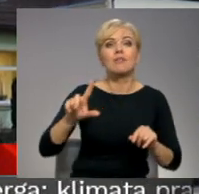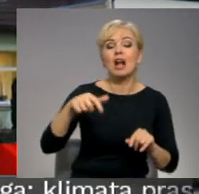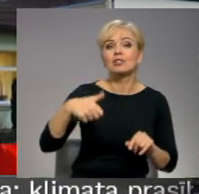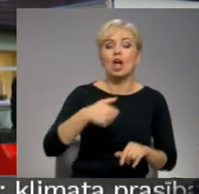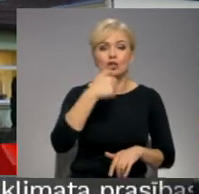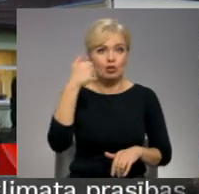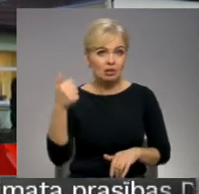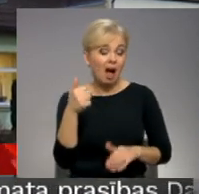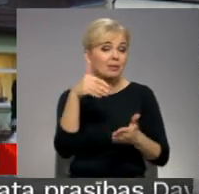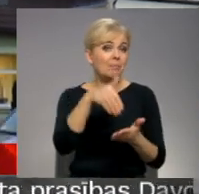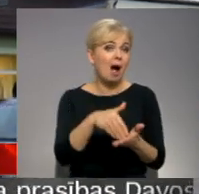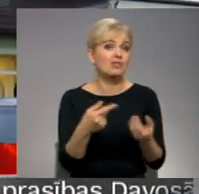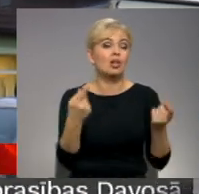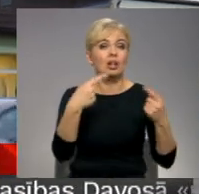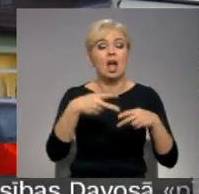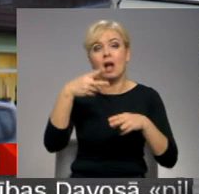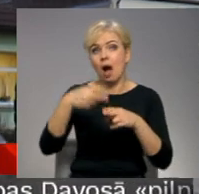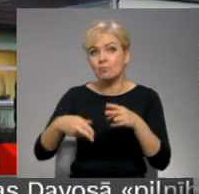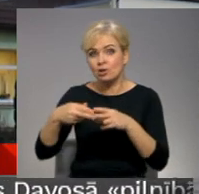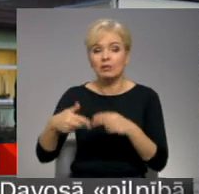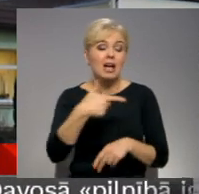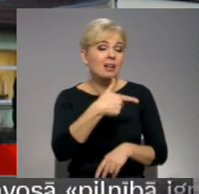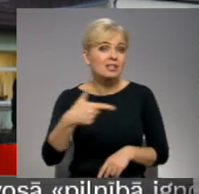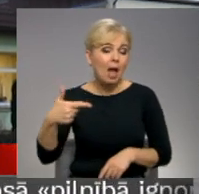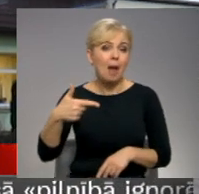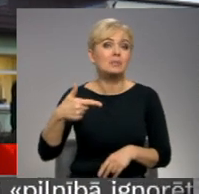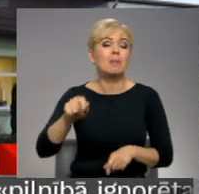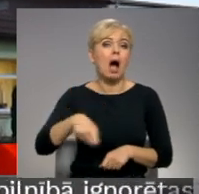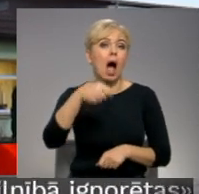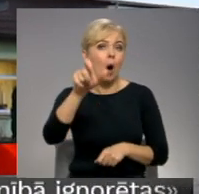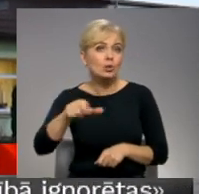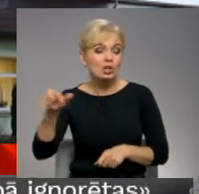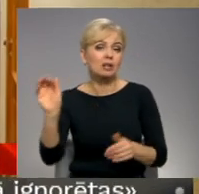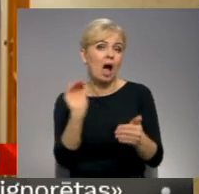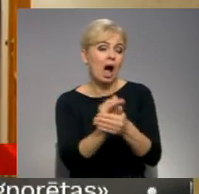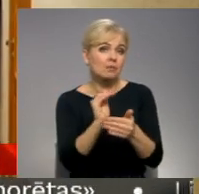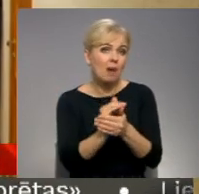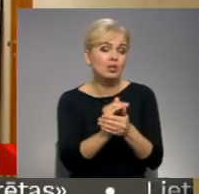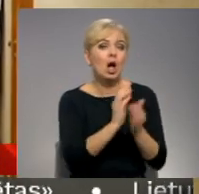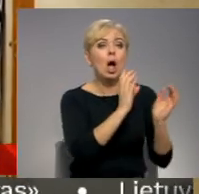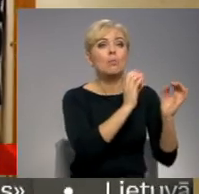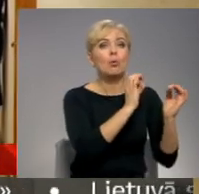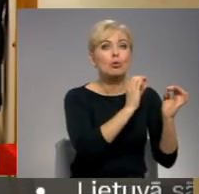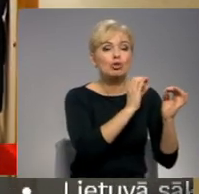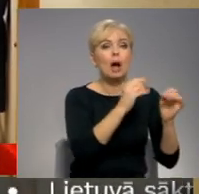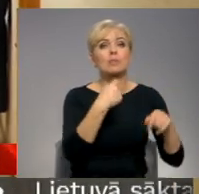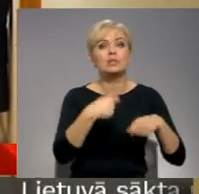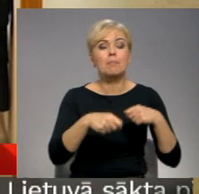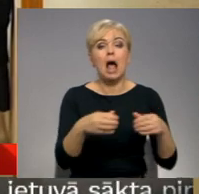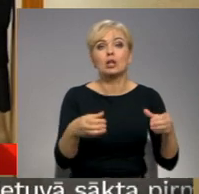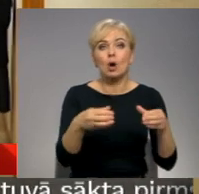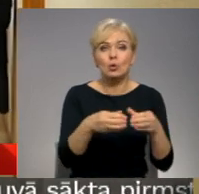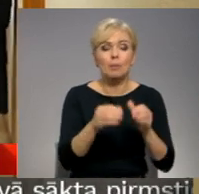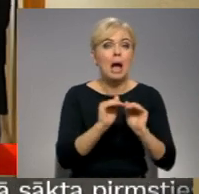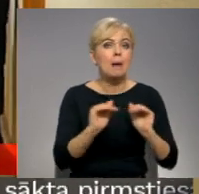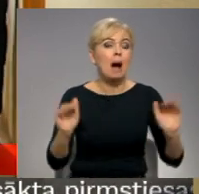60 gadu pastāvēšanas laikā absolvējuši ap 700 audzēkņu. Atpazīstamākā alleža bijusi pūšamo instrumentu spēles grupa, kur